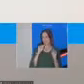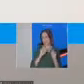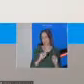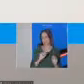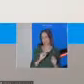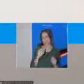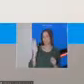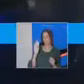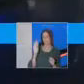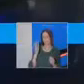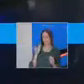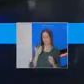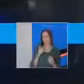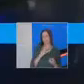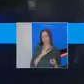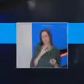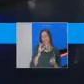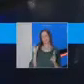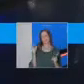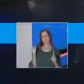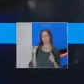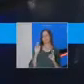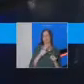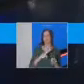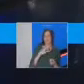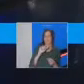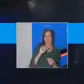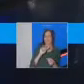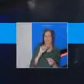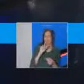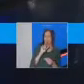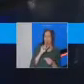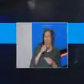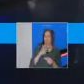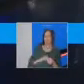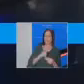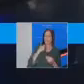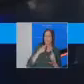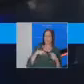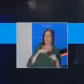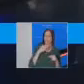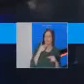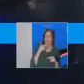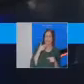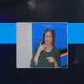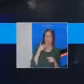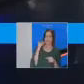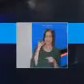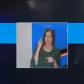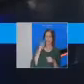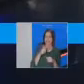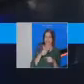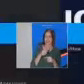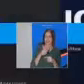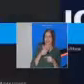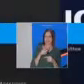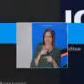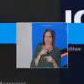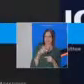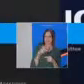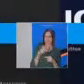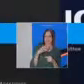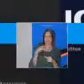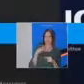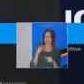אנחנו תומכים בביידן. אוקיי, ולצידך אביטל לייבוביץ', מנכ"לית הוועד היהודי האמריקאי בישראל. ערב טוב, אביטל,